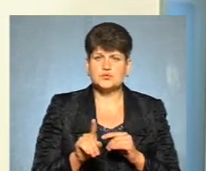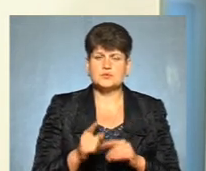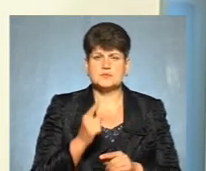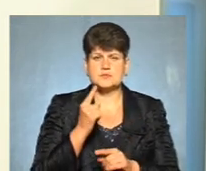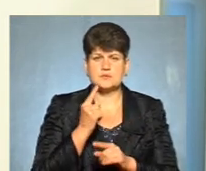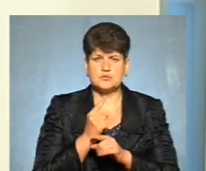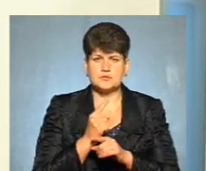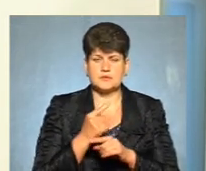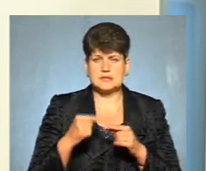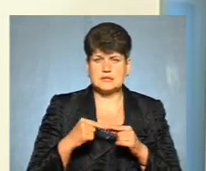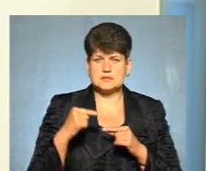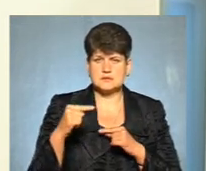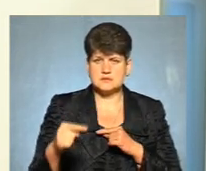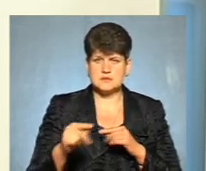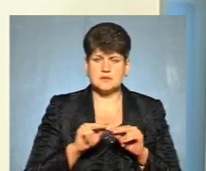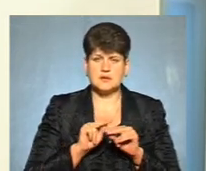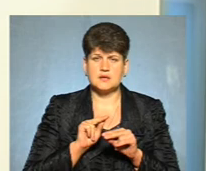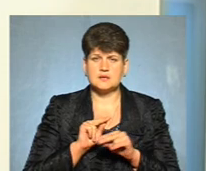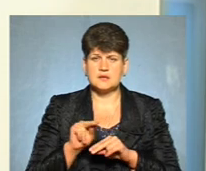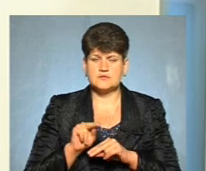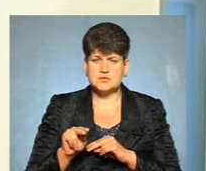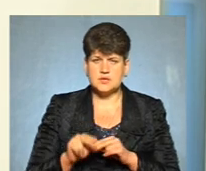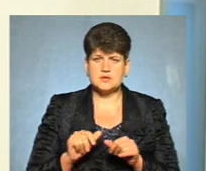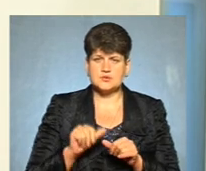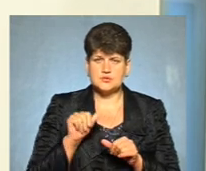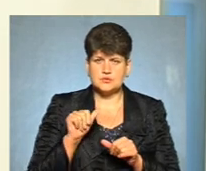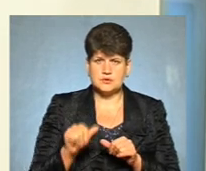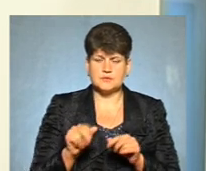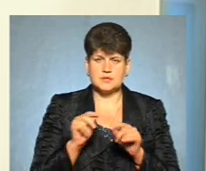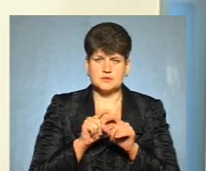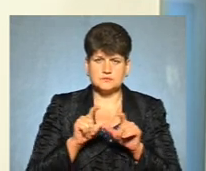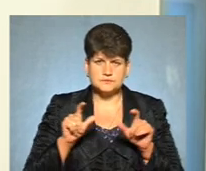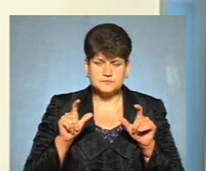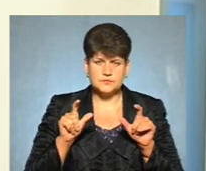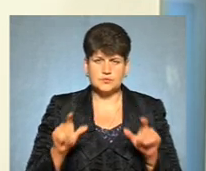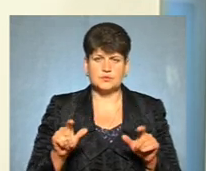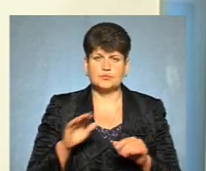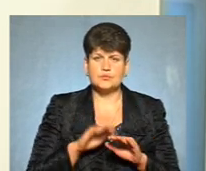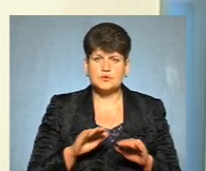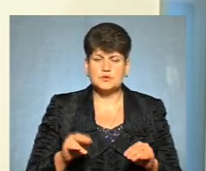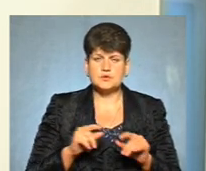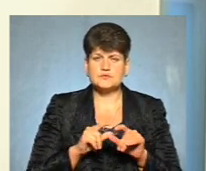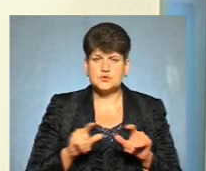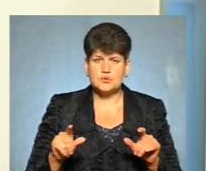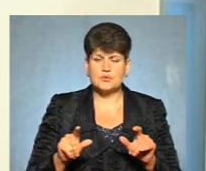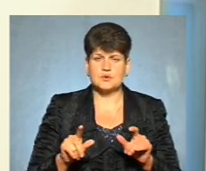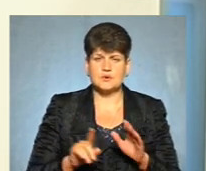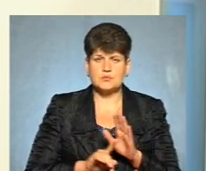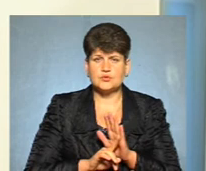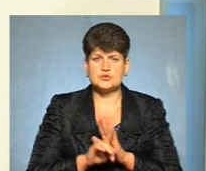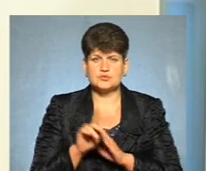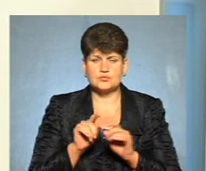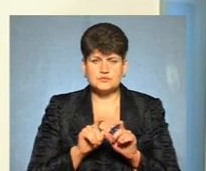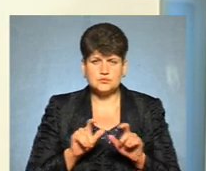заборонити дистанційне навчання, зокрема для закладів загальної середньої освіти, тому що діти в школі, і початкова ланка, і середня